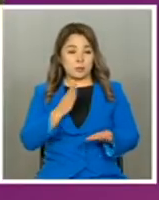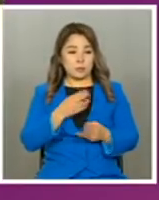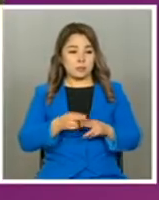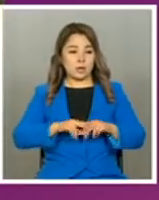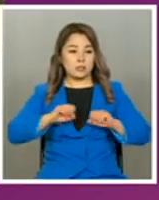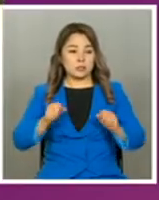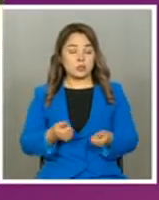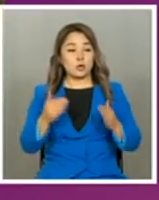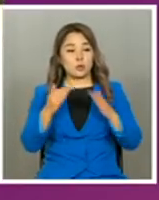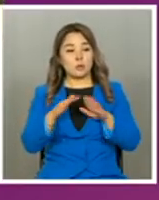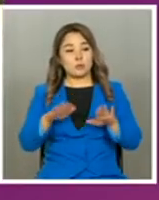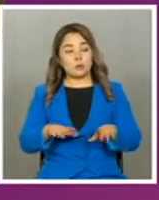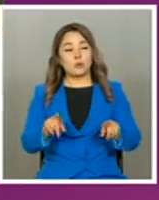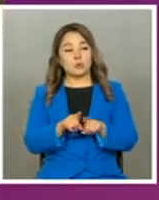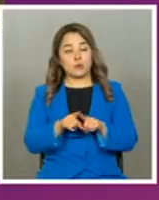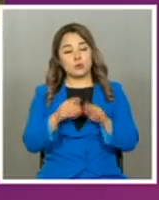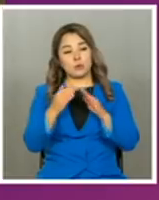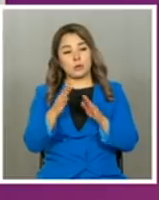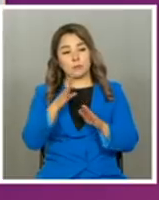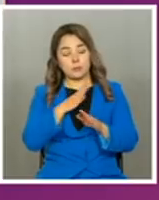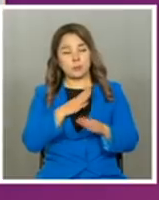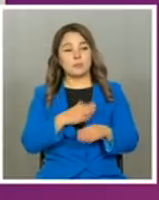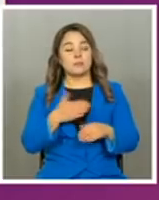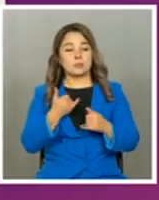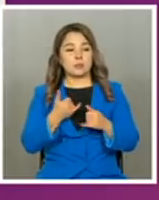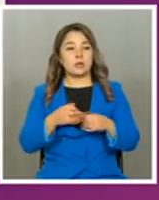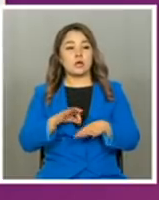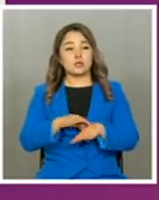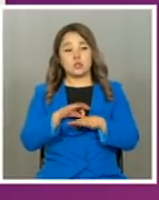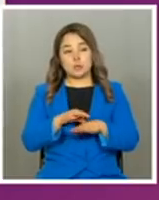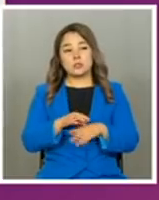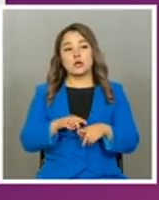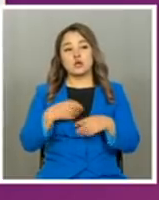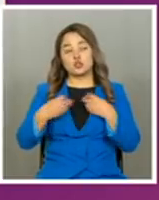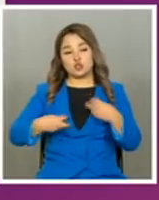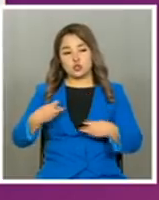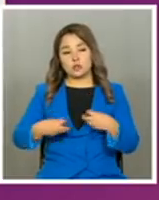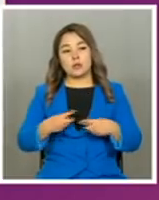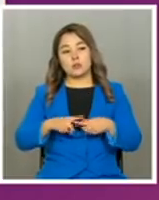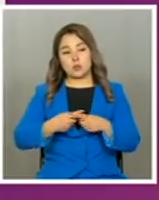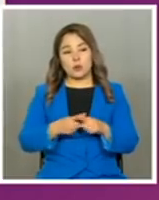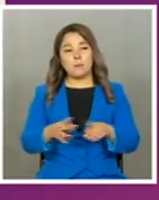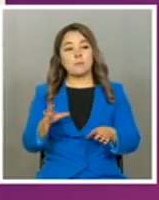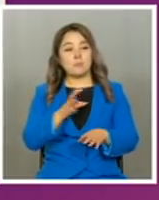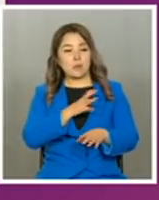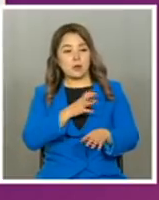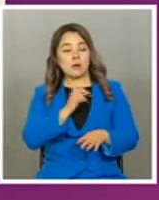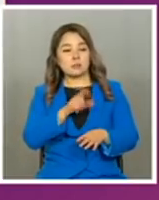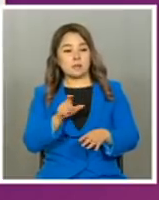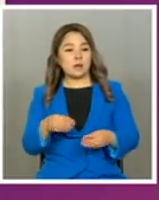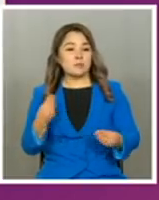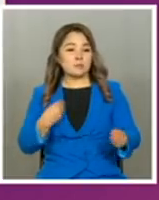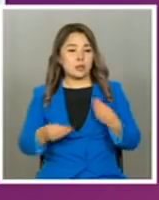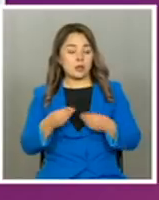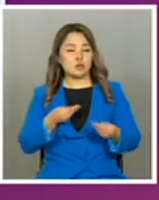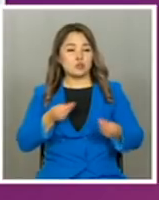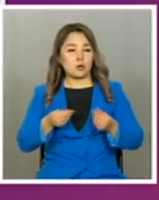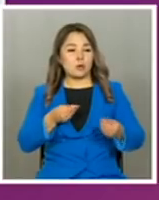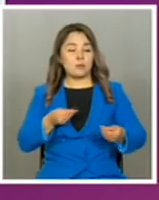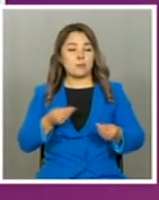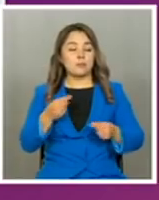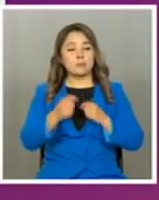тұратын үйлері де болған. Тері мен жүннен тоқылған маталардан киім киген. Бай ауқатты адамдар киімдерін жібек матадан